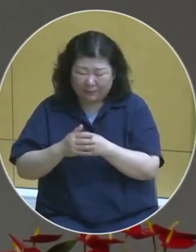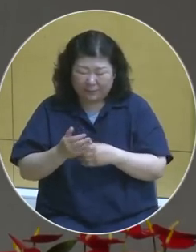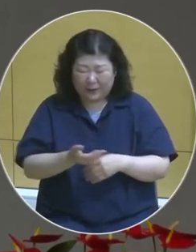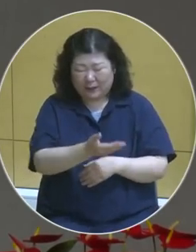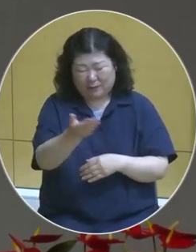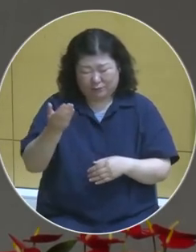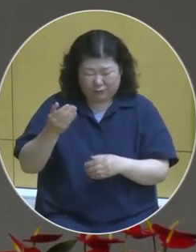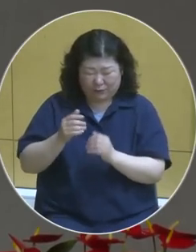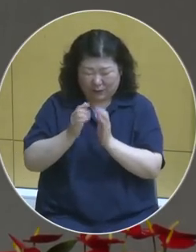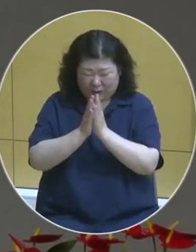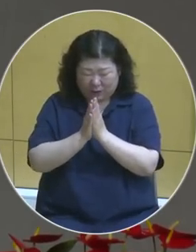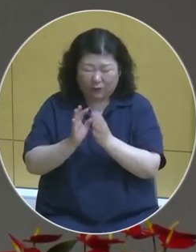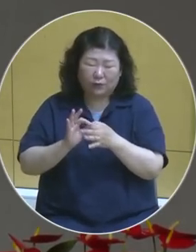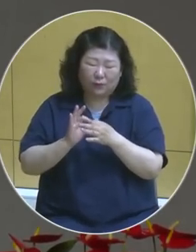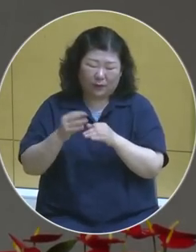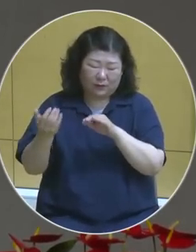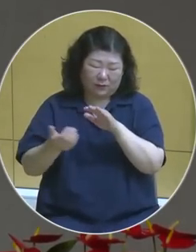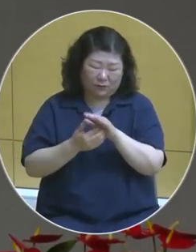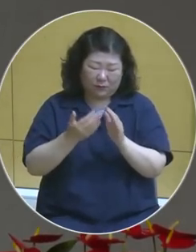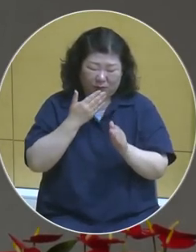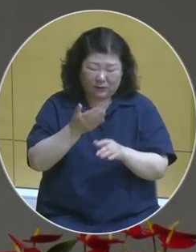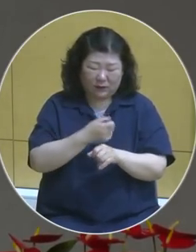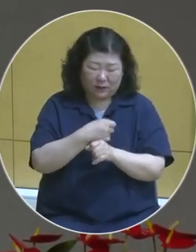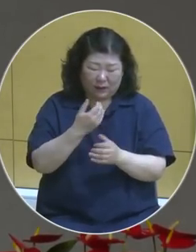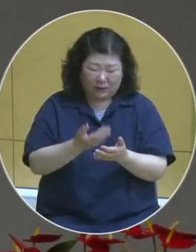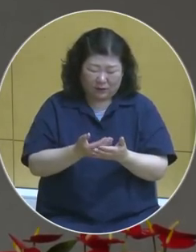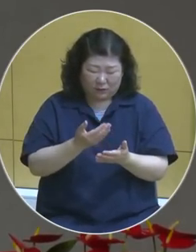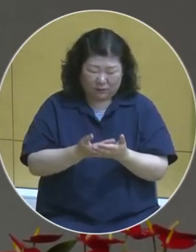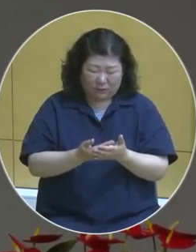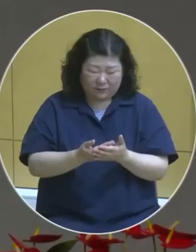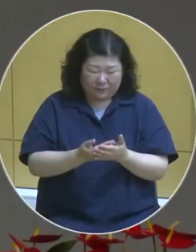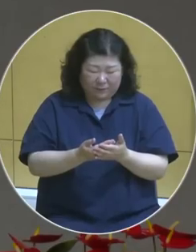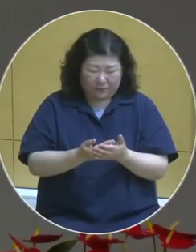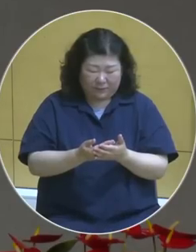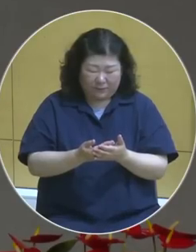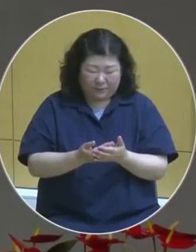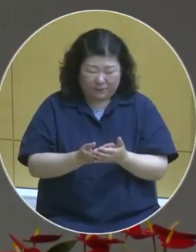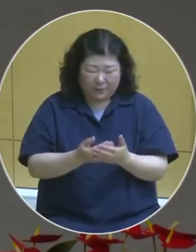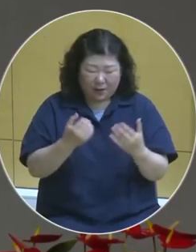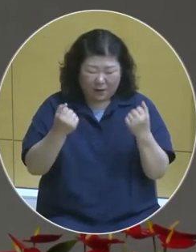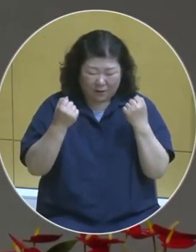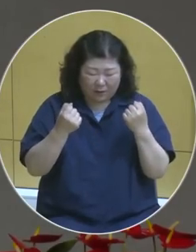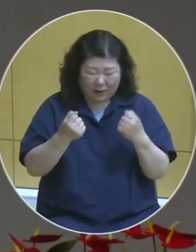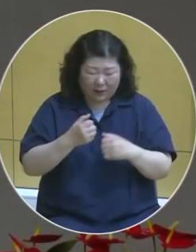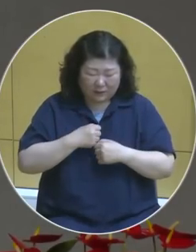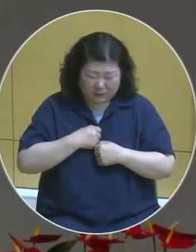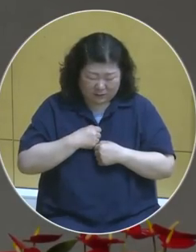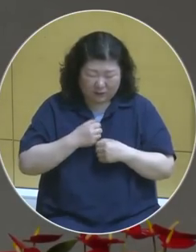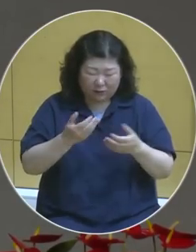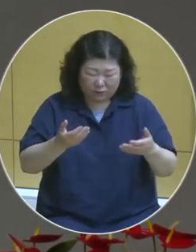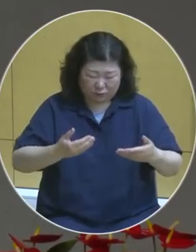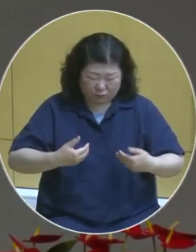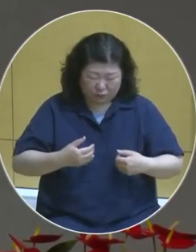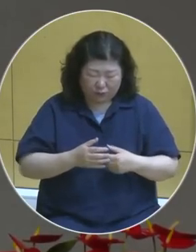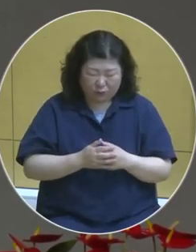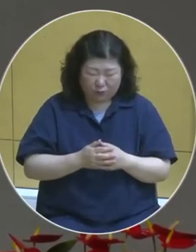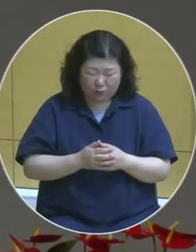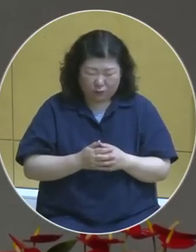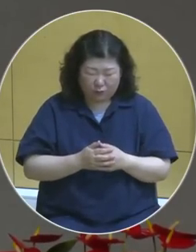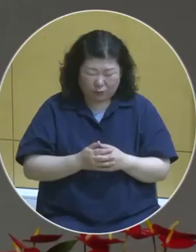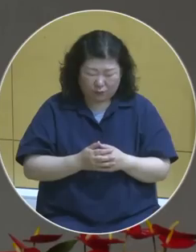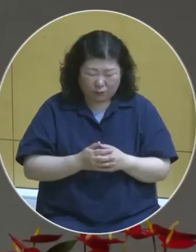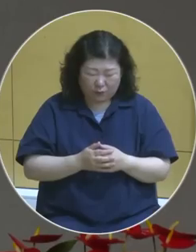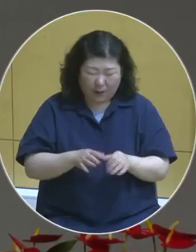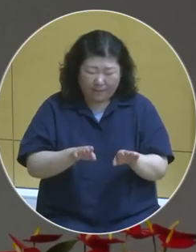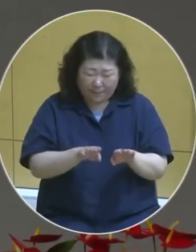간구와 기도를 통해서도 이루어질 수 있도록 함께하여 주시옵소서. 건강을 꼭 지켜주시고 하나님 빠져야